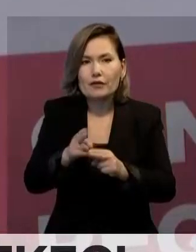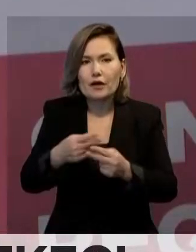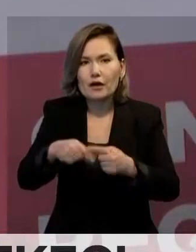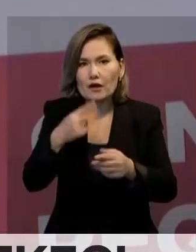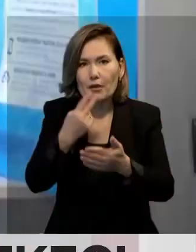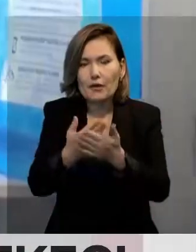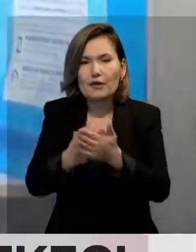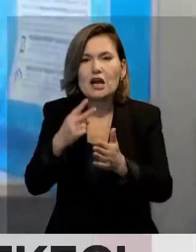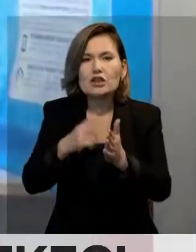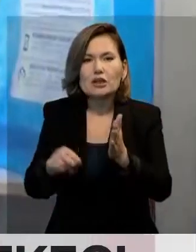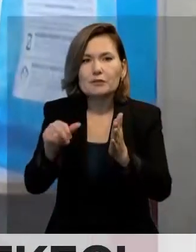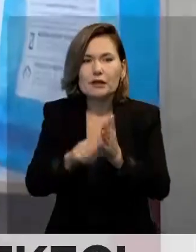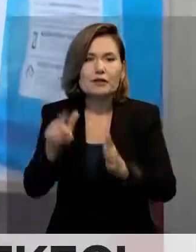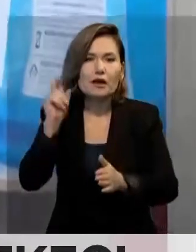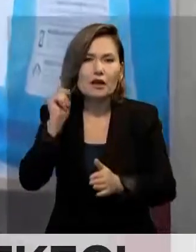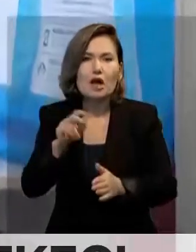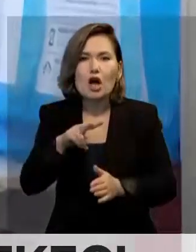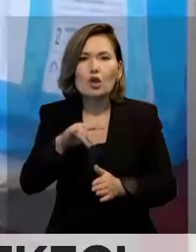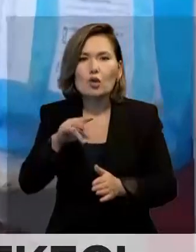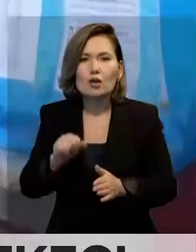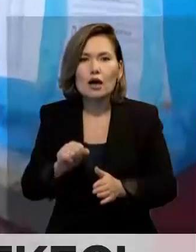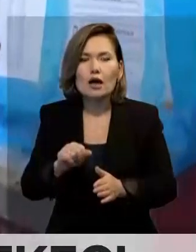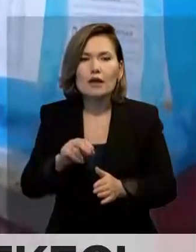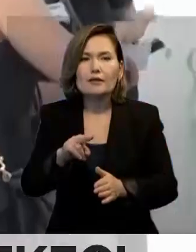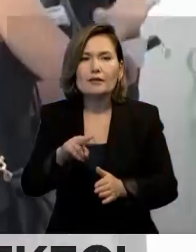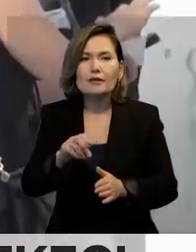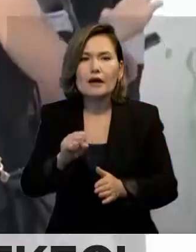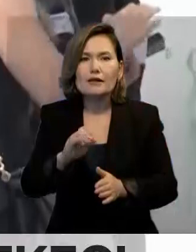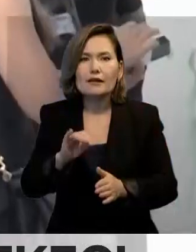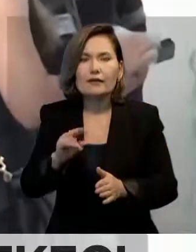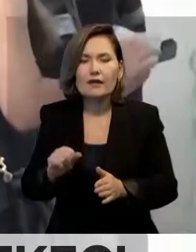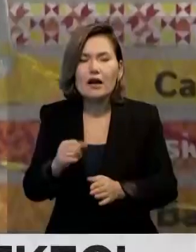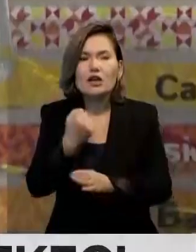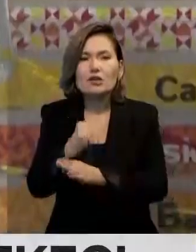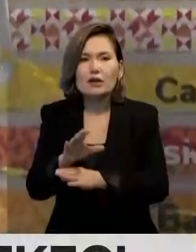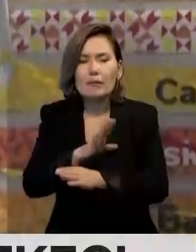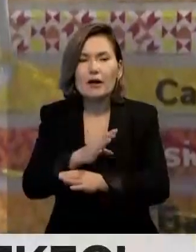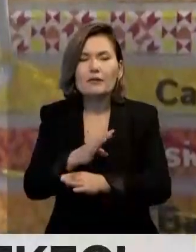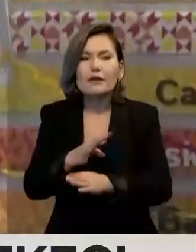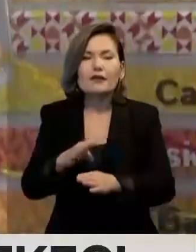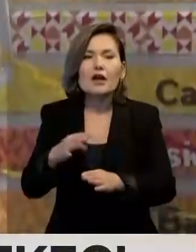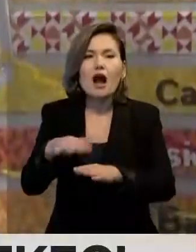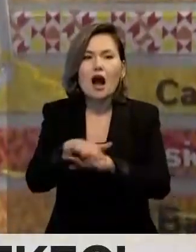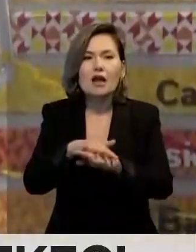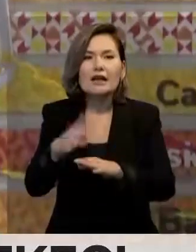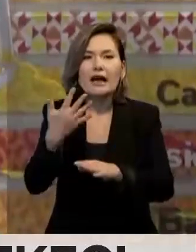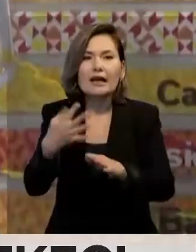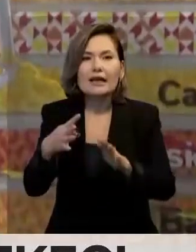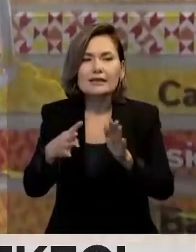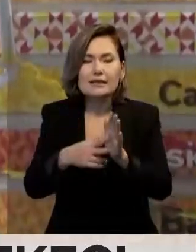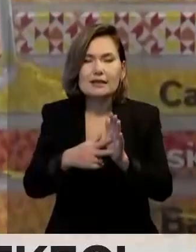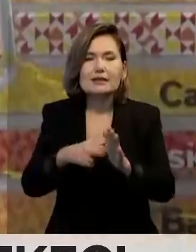кезеңде 76 жастағы саясаткер Лула да Силва жеңіске жетті. Оған сайлаушылардың 48% дауыс берген. Екінші